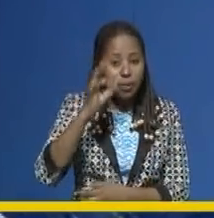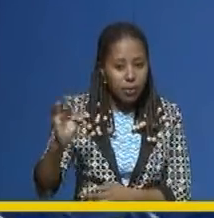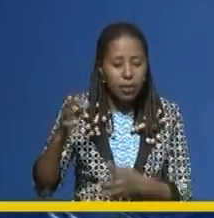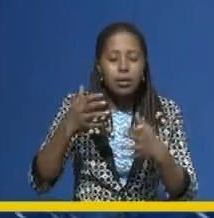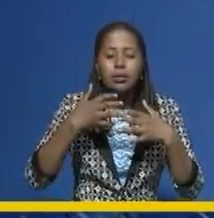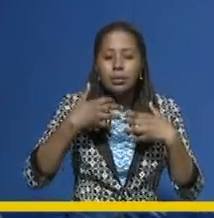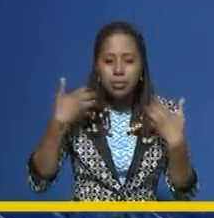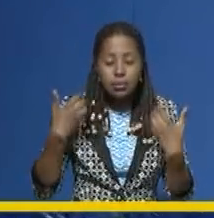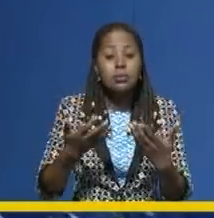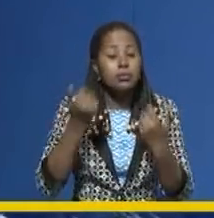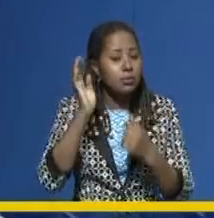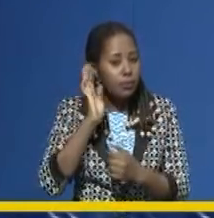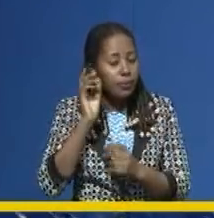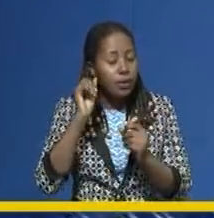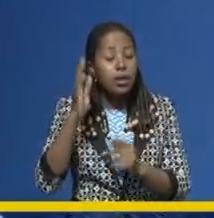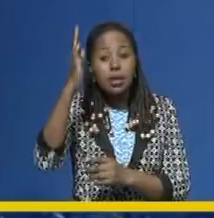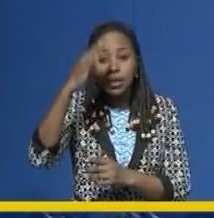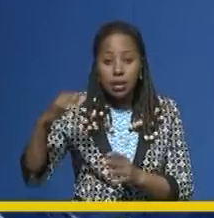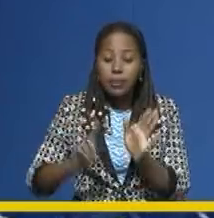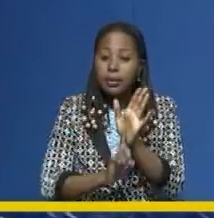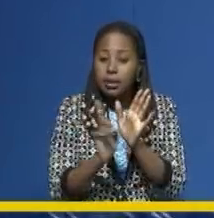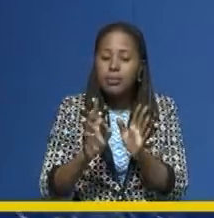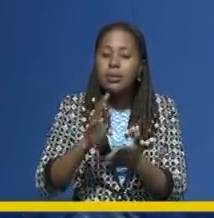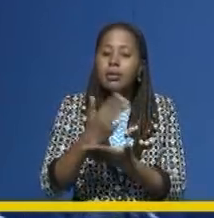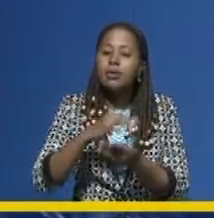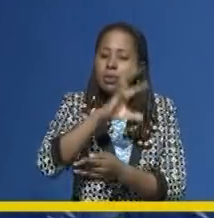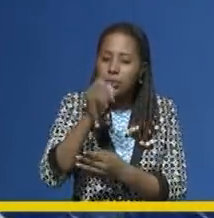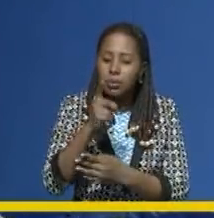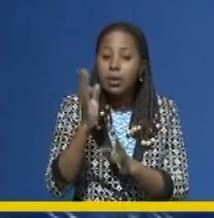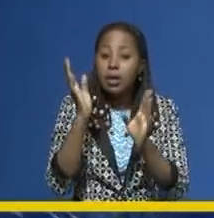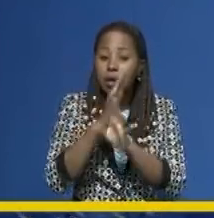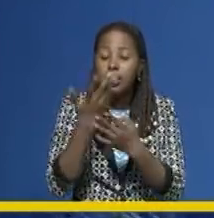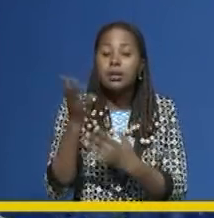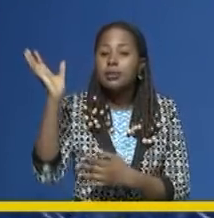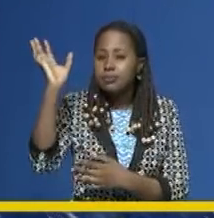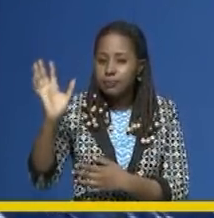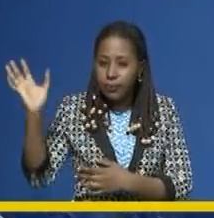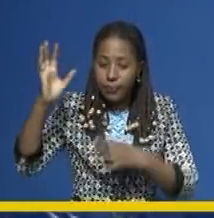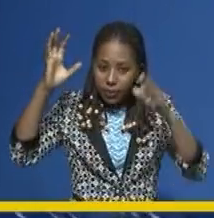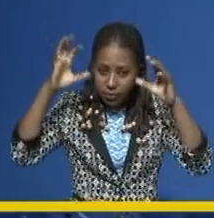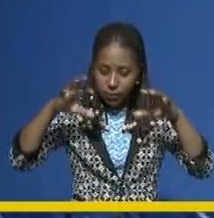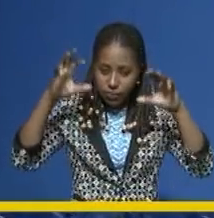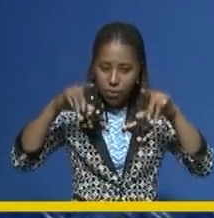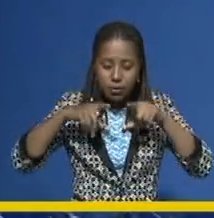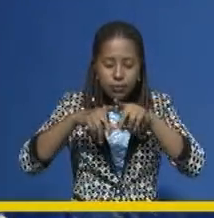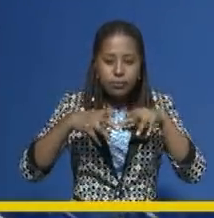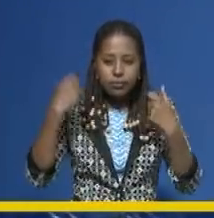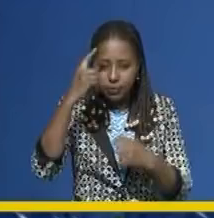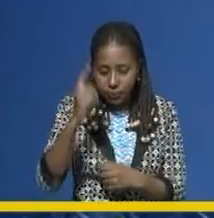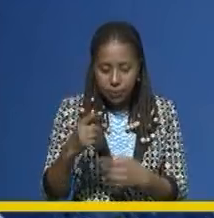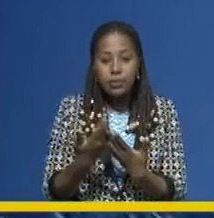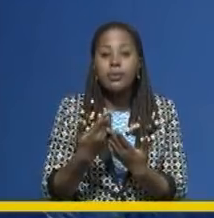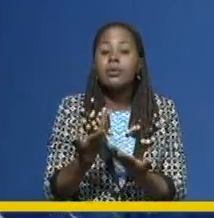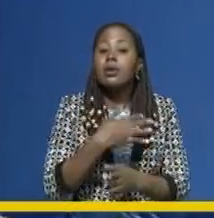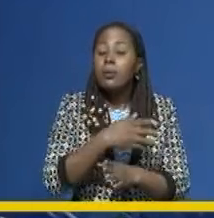radi zitasikika, lakini nyanda za juu kusini magharibi maeneo yote haya tukitarajia kuona hali ya mawingu, mvua zombatana na ngurumo za radi. Pwani ya